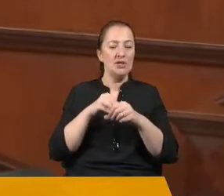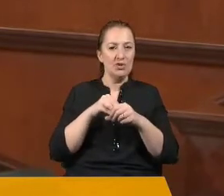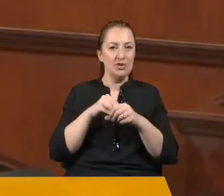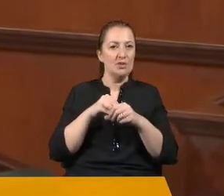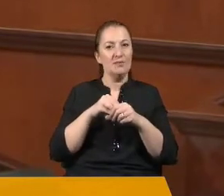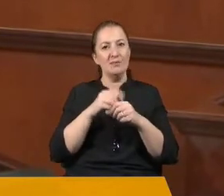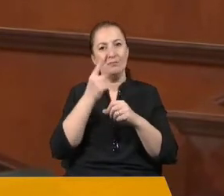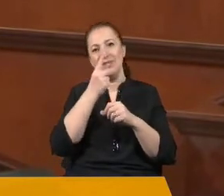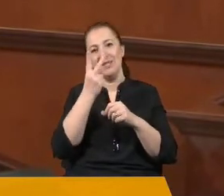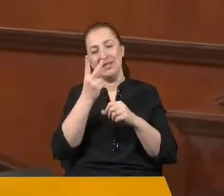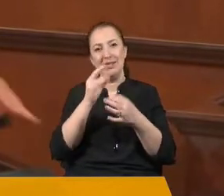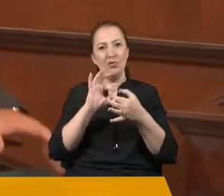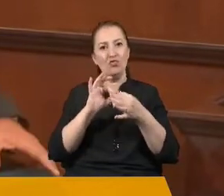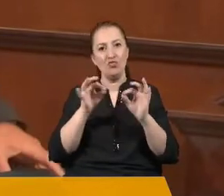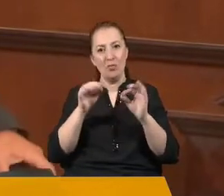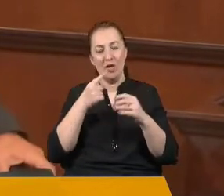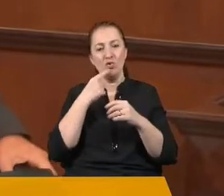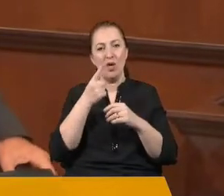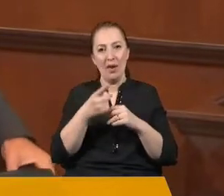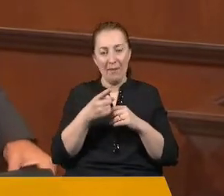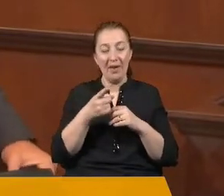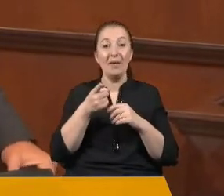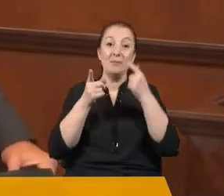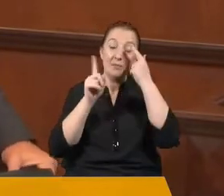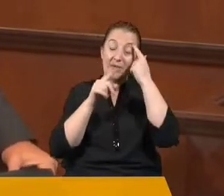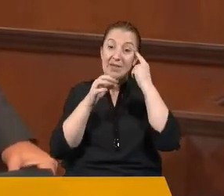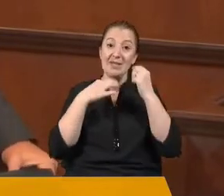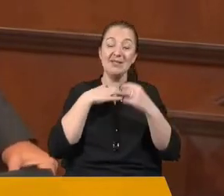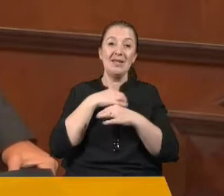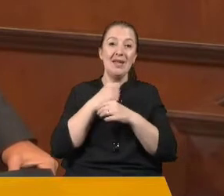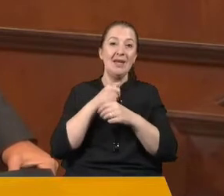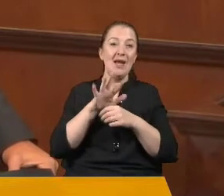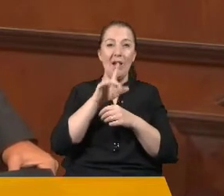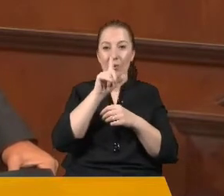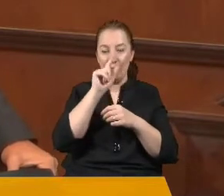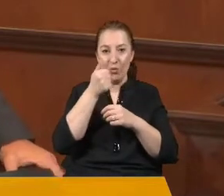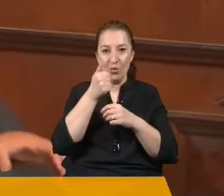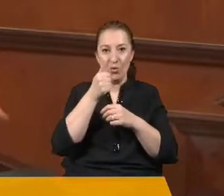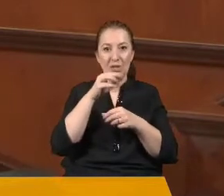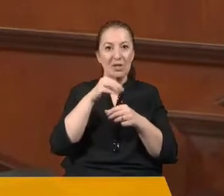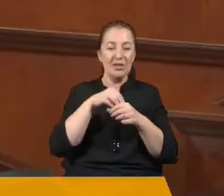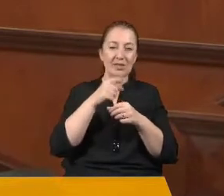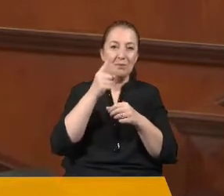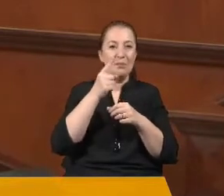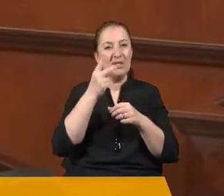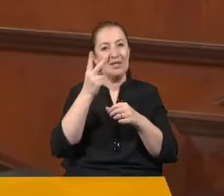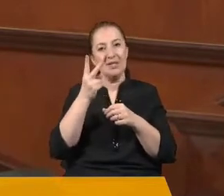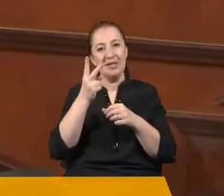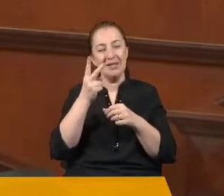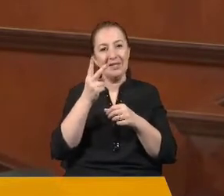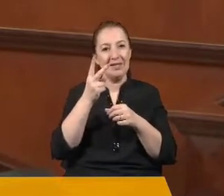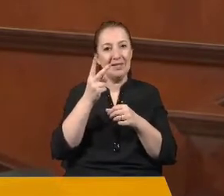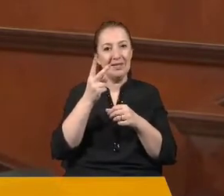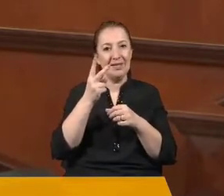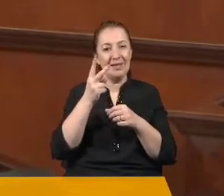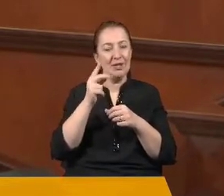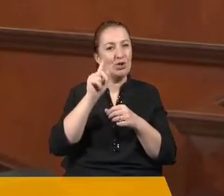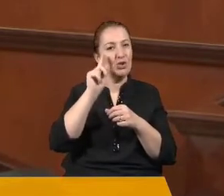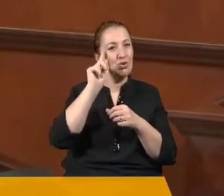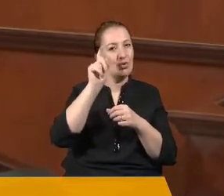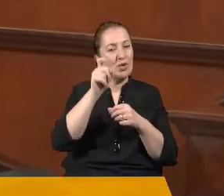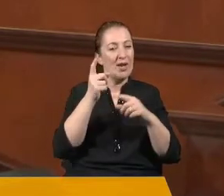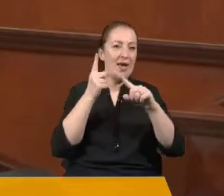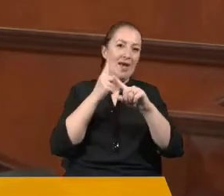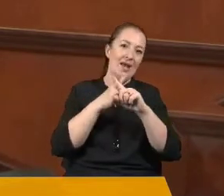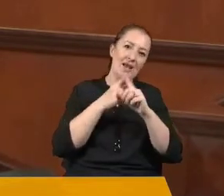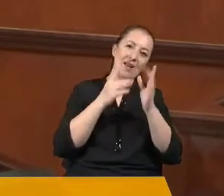iki kelam etmek hem de Sayın Genel Müdürümüzün sunumu ile ilgili birkaç soru, ekleme veya